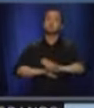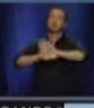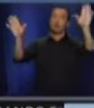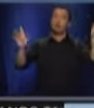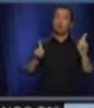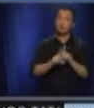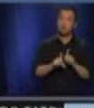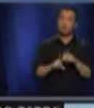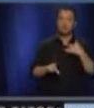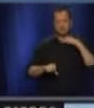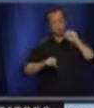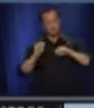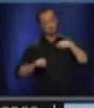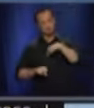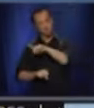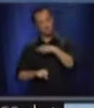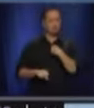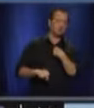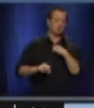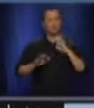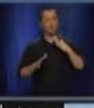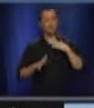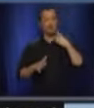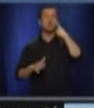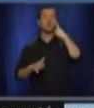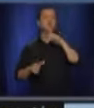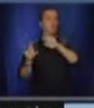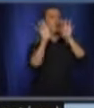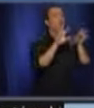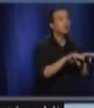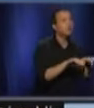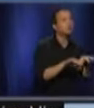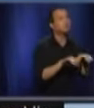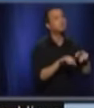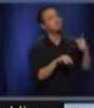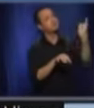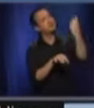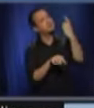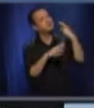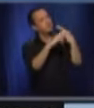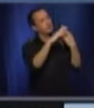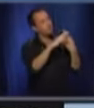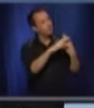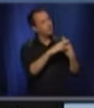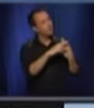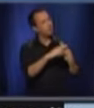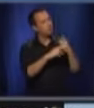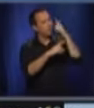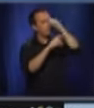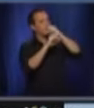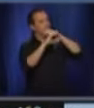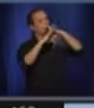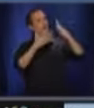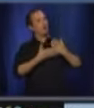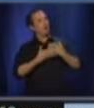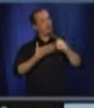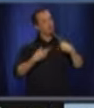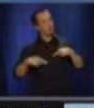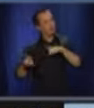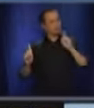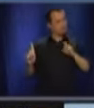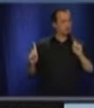regarder, avez-vous les symptômes, prenez 24 heures. Ça va nous aider beaucoup parce que dans les prochains jours, si on continue d'avoir